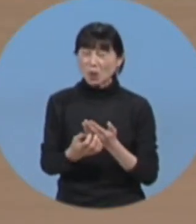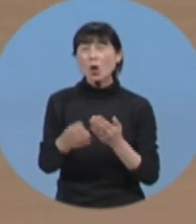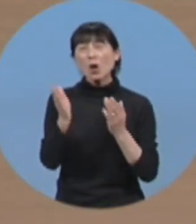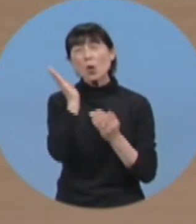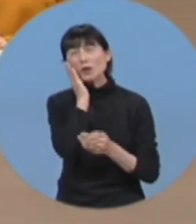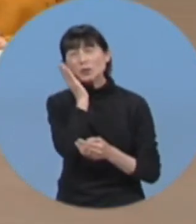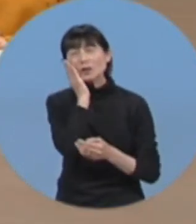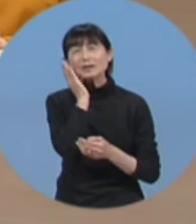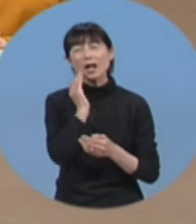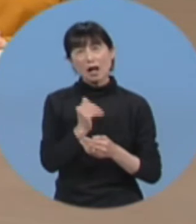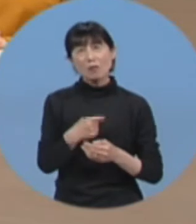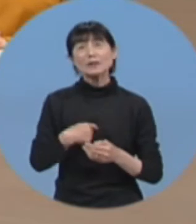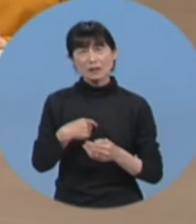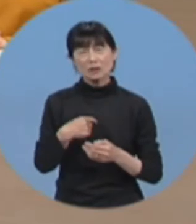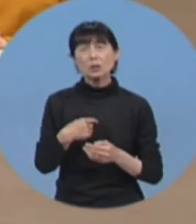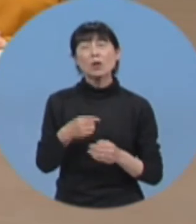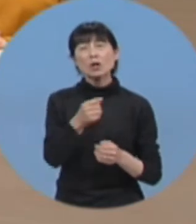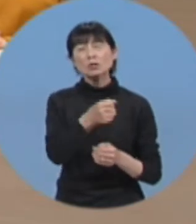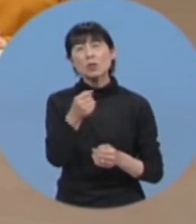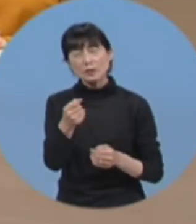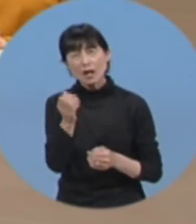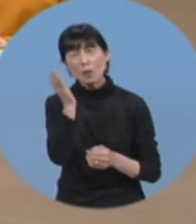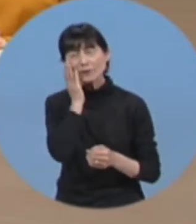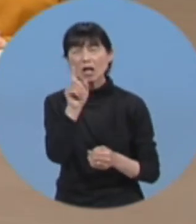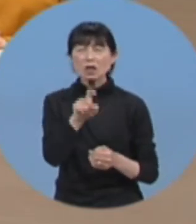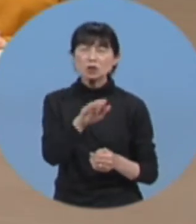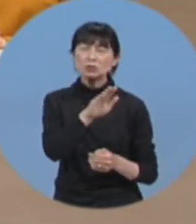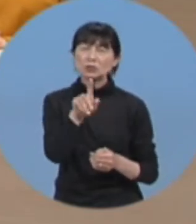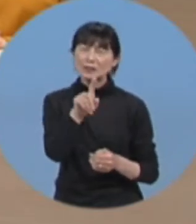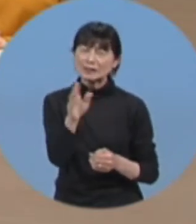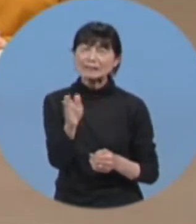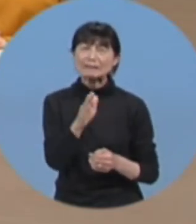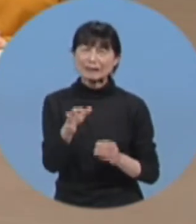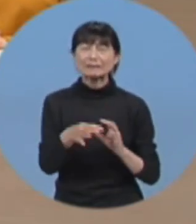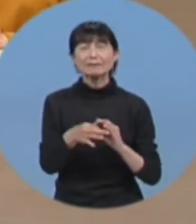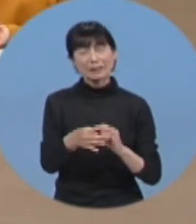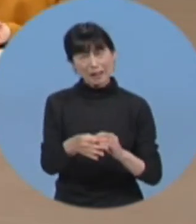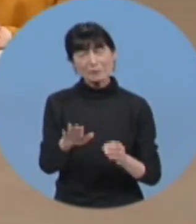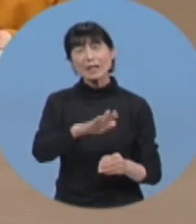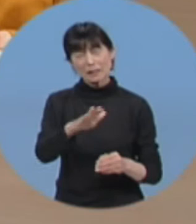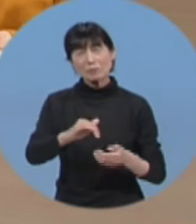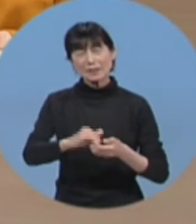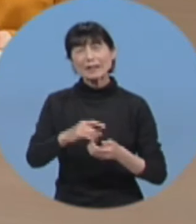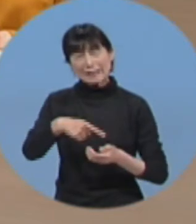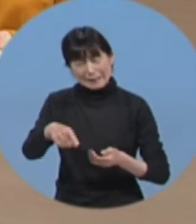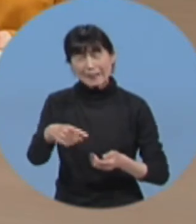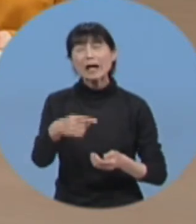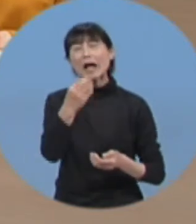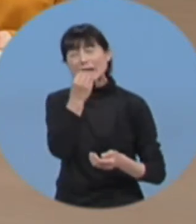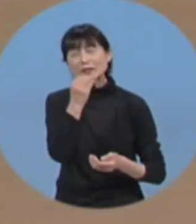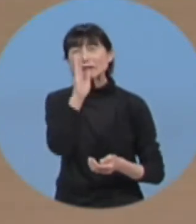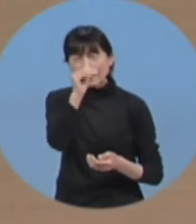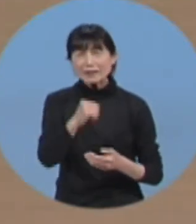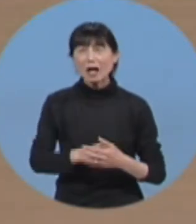。 私のリポートでは美味しさの10分の1くらいしか伝わっていないと思うので、皆さんもぜひ富津に行って味わってみて